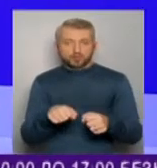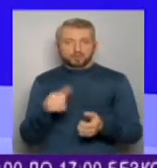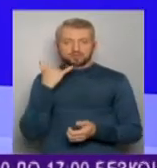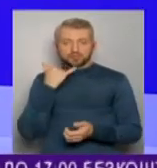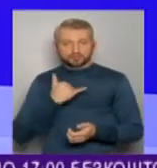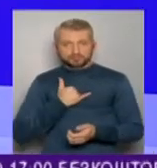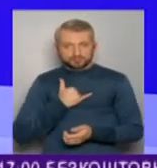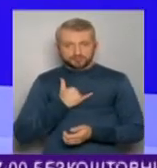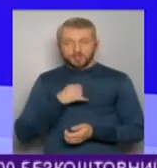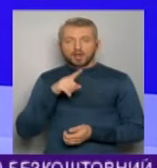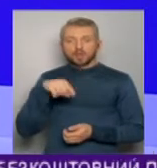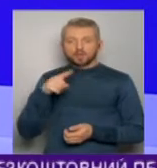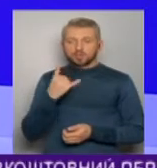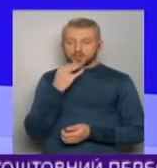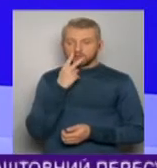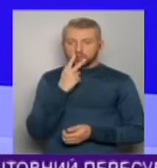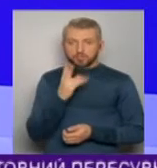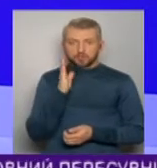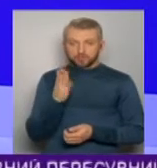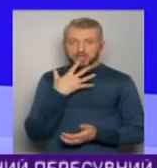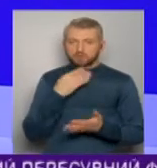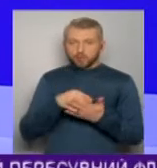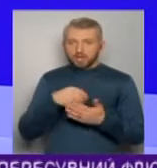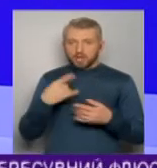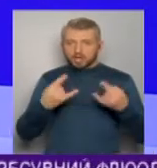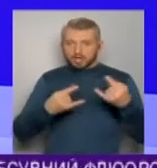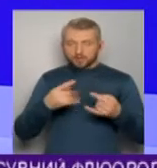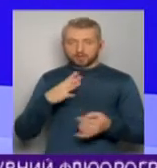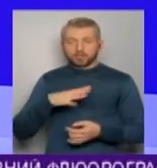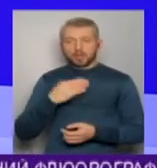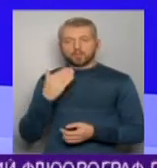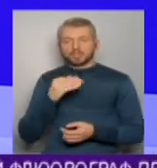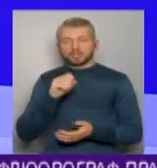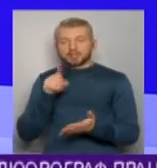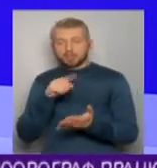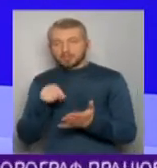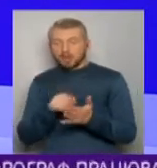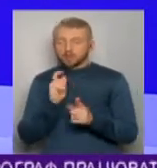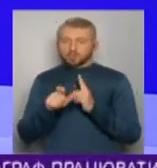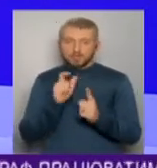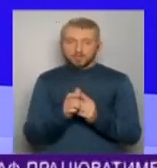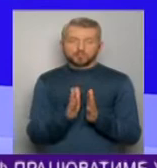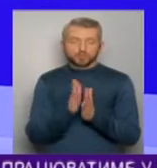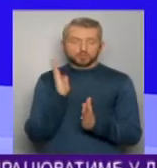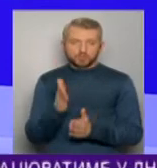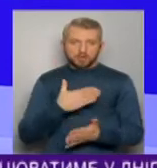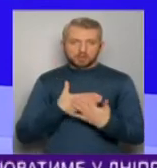розмови телефоном. Номер ви зараз побачите на своїх екранах, тож ми чекаємо ваших запитань, коментарів. Прошу, будьте